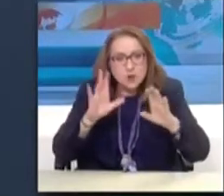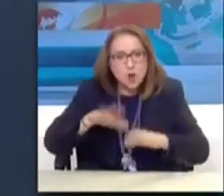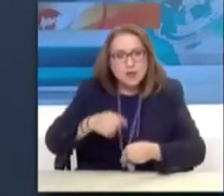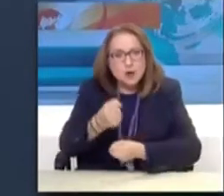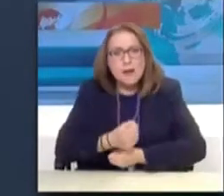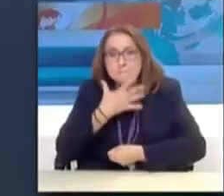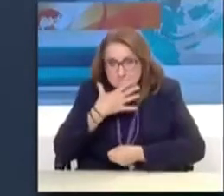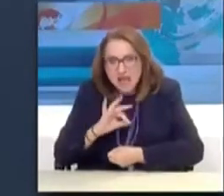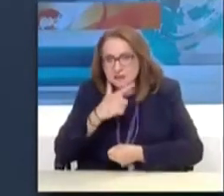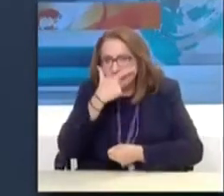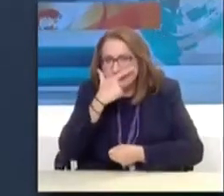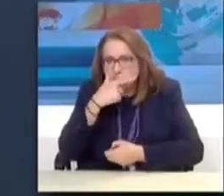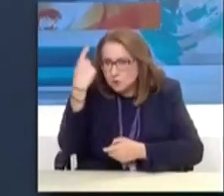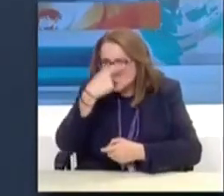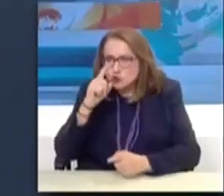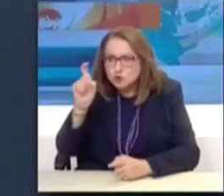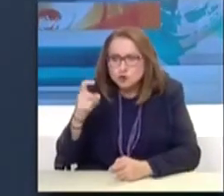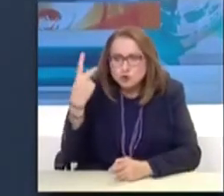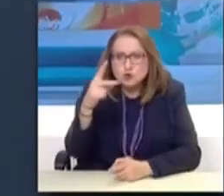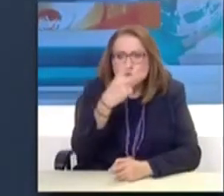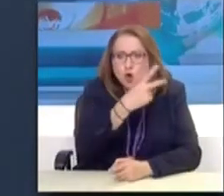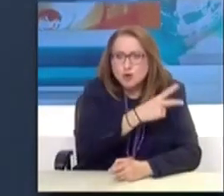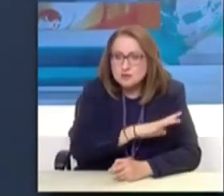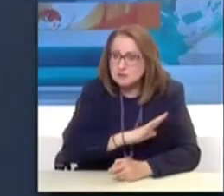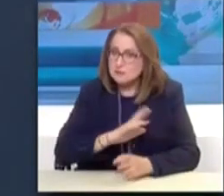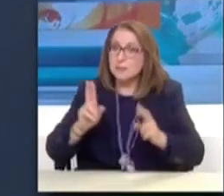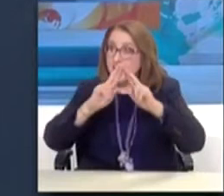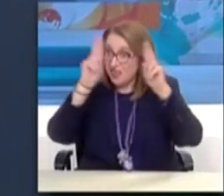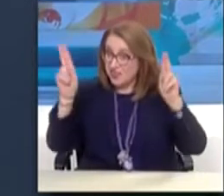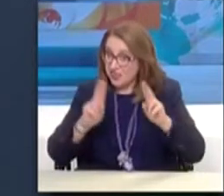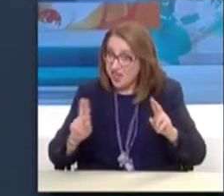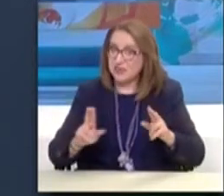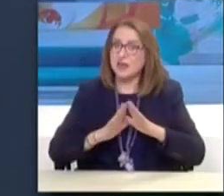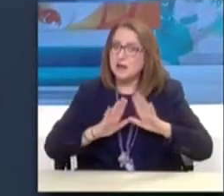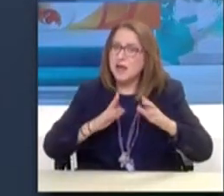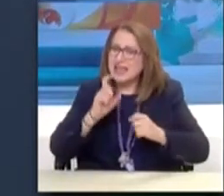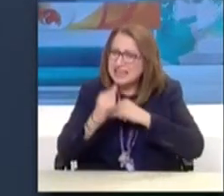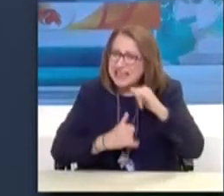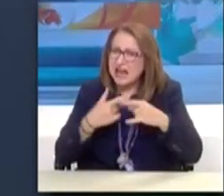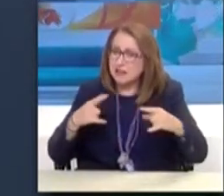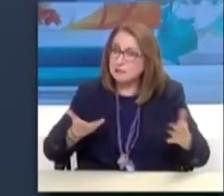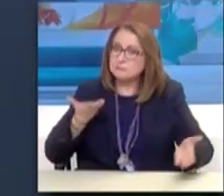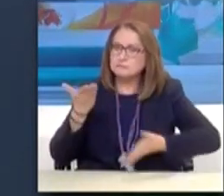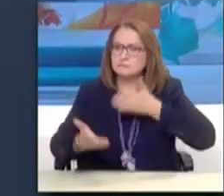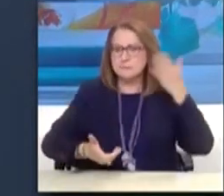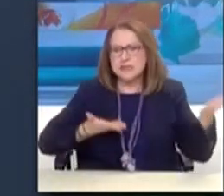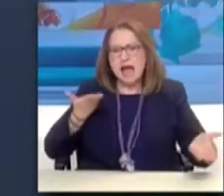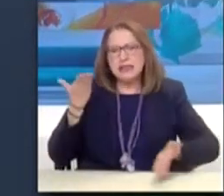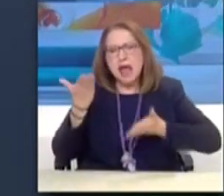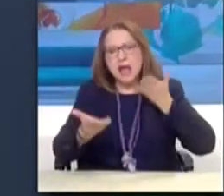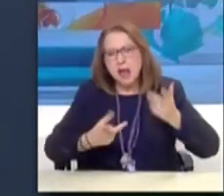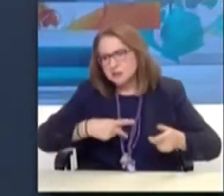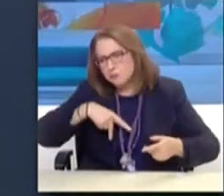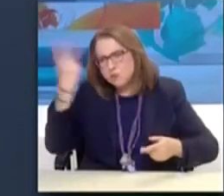Κορέα. Δυστυχώς υπάρχουν αρκετές αναφορές γι' αυτό στα διεθνή μέσα ήδη. Η απάντηση σε όλους που ασκούν, και θέλουμε